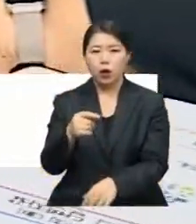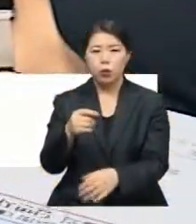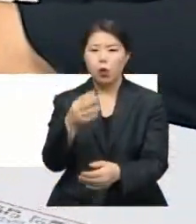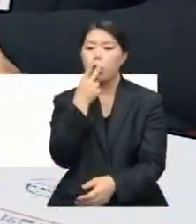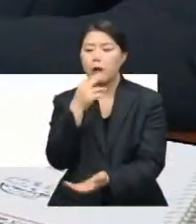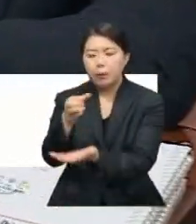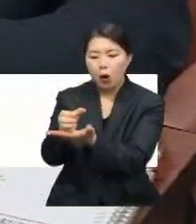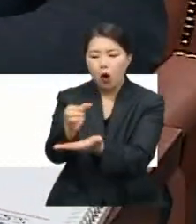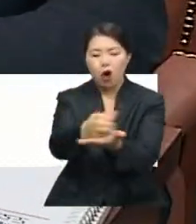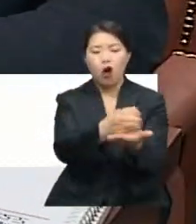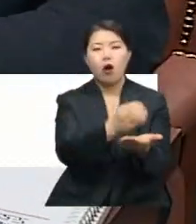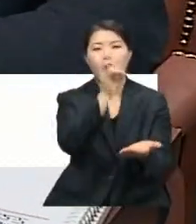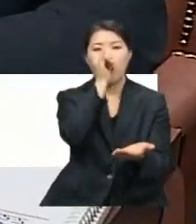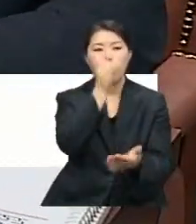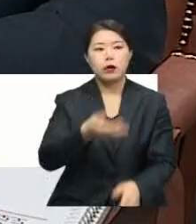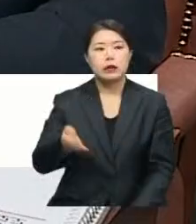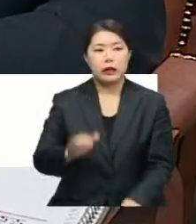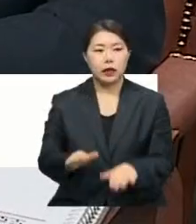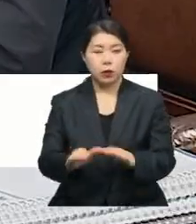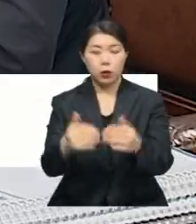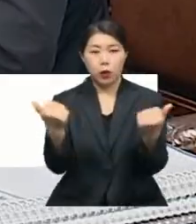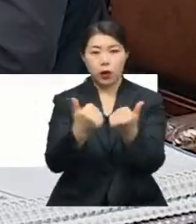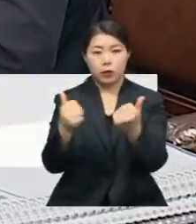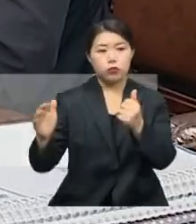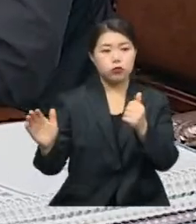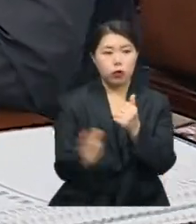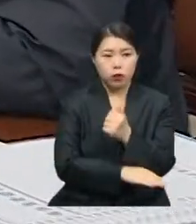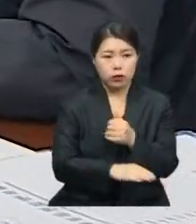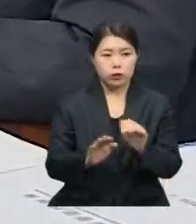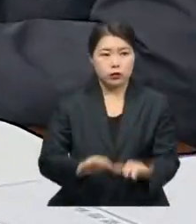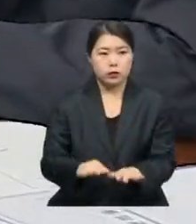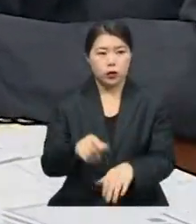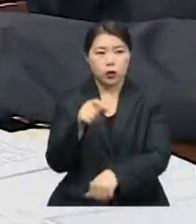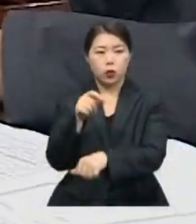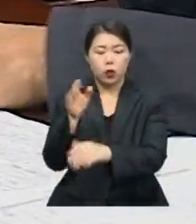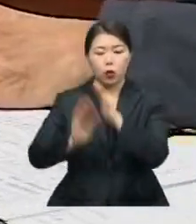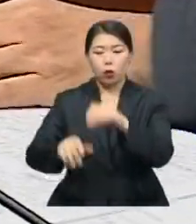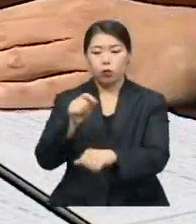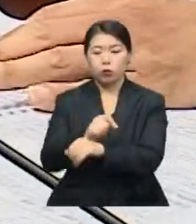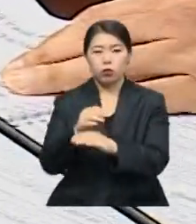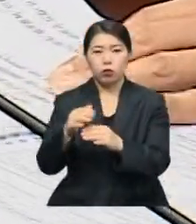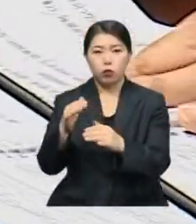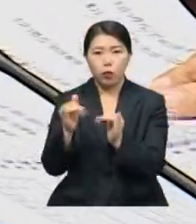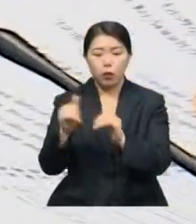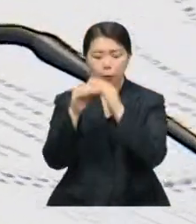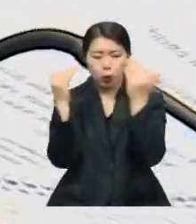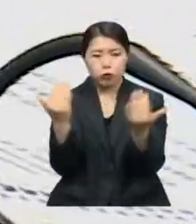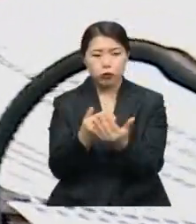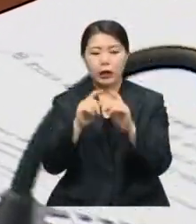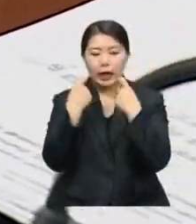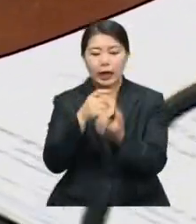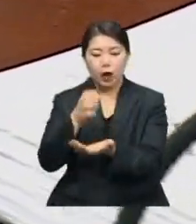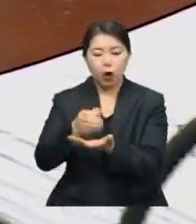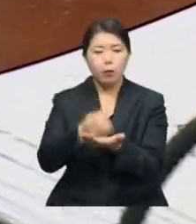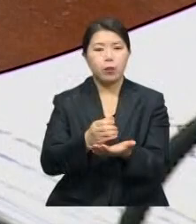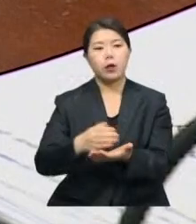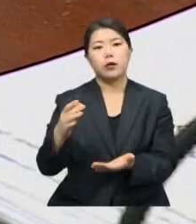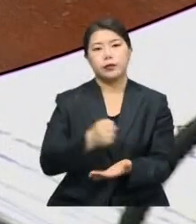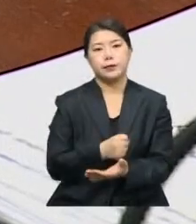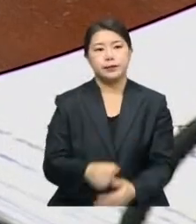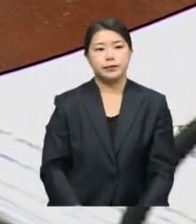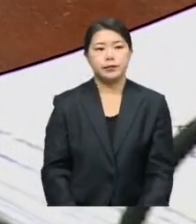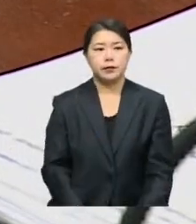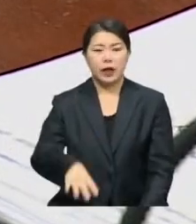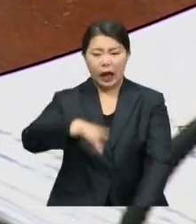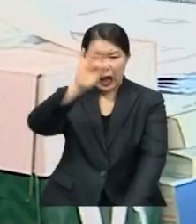준비되 있었는데 이번 기부터 출석 공무원하다 개인 물컵을 지참하고 있습니다 처음에는